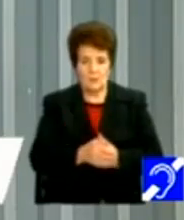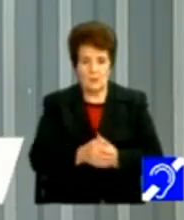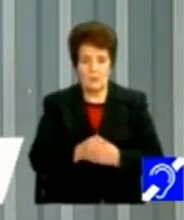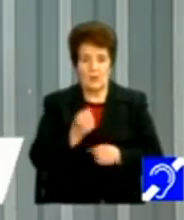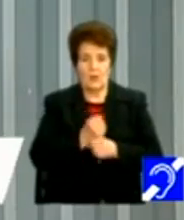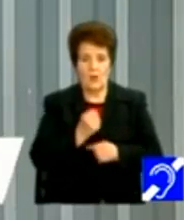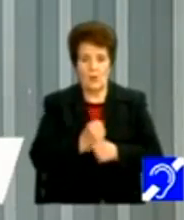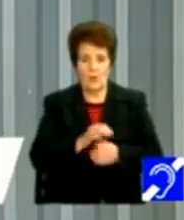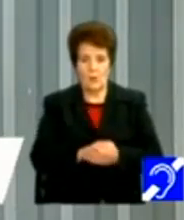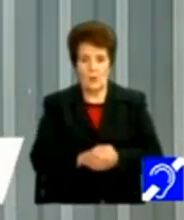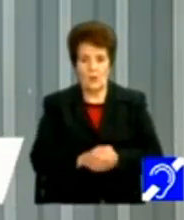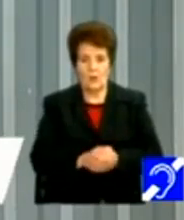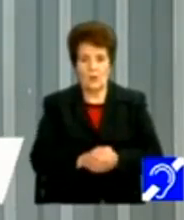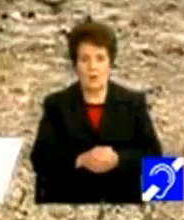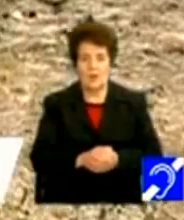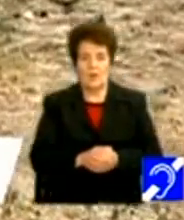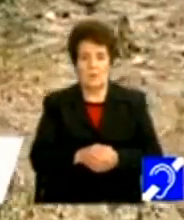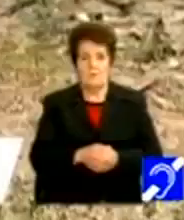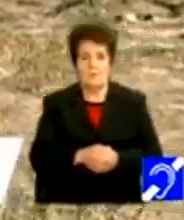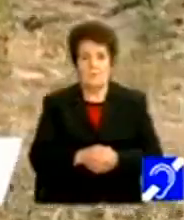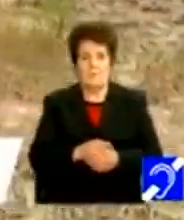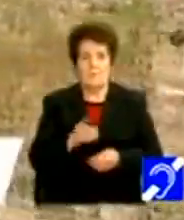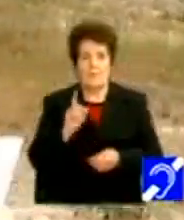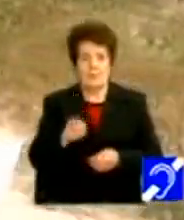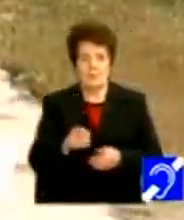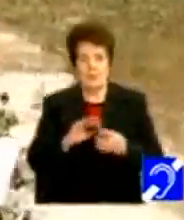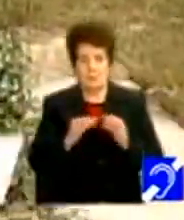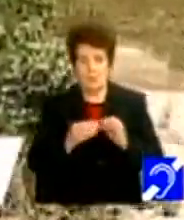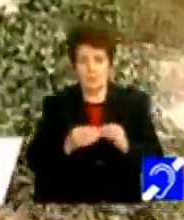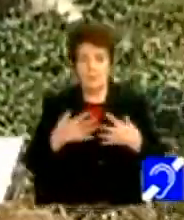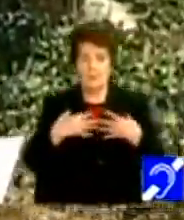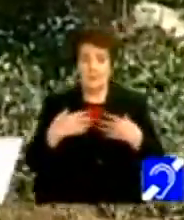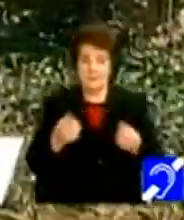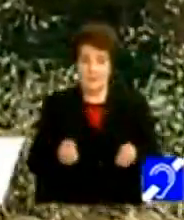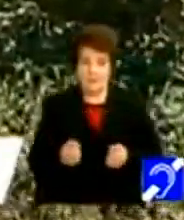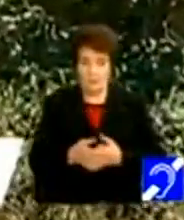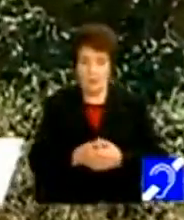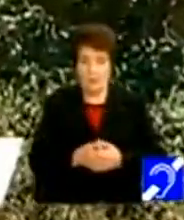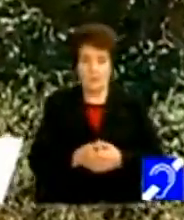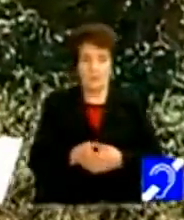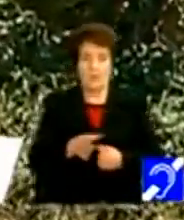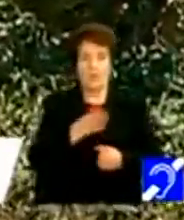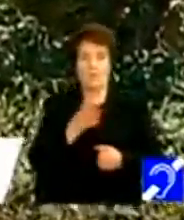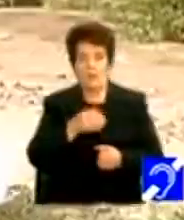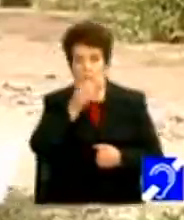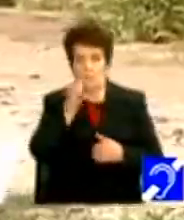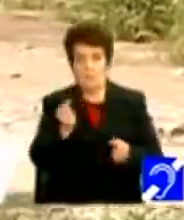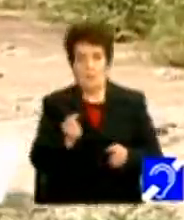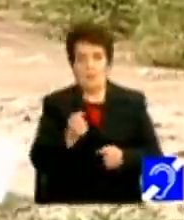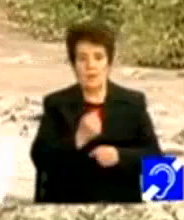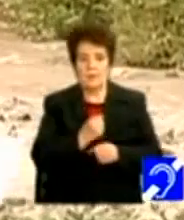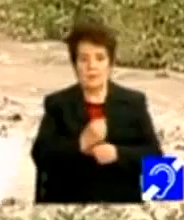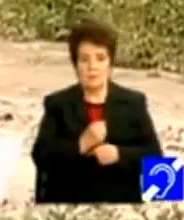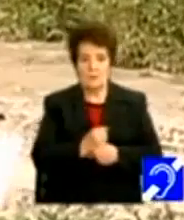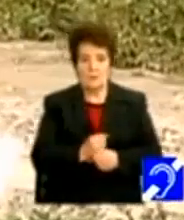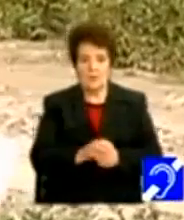lucru, vedere așa, cu slaba mie. Anii, dar și problemele de sănătate și-au pus puternic amprenta. Nu mai poate munci ca să primească